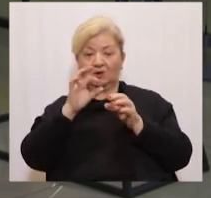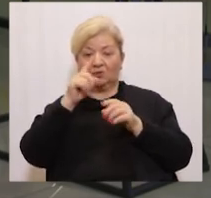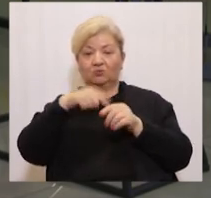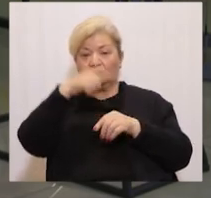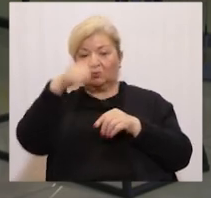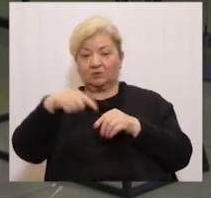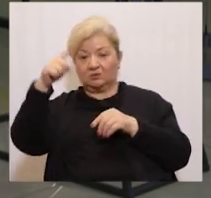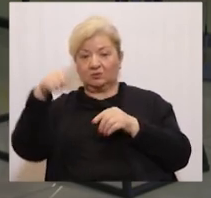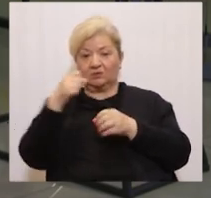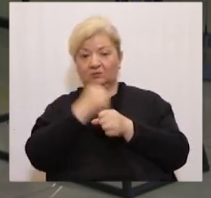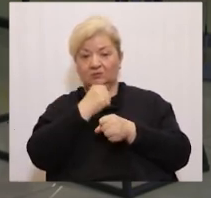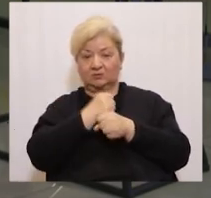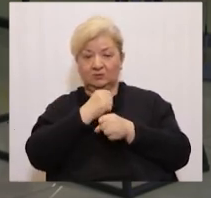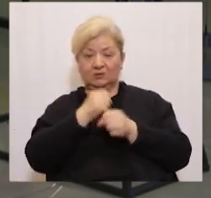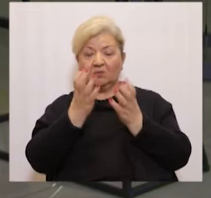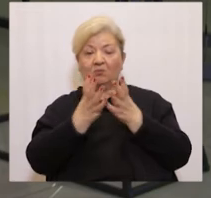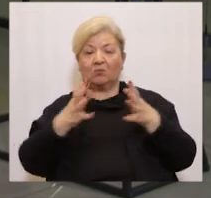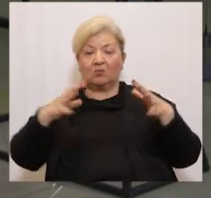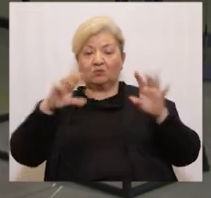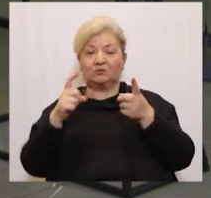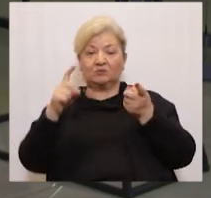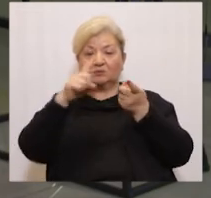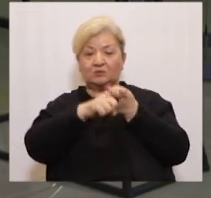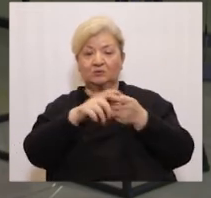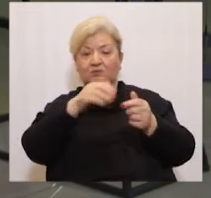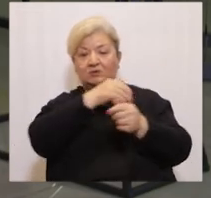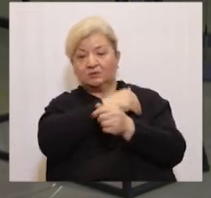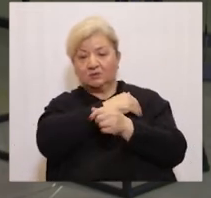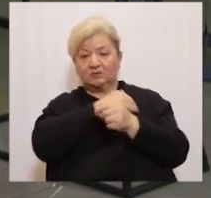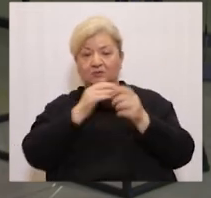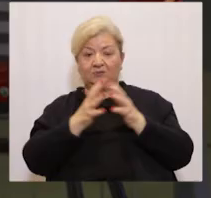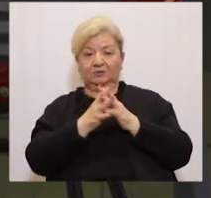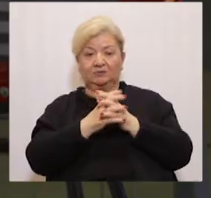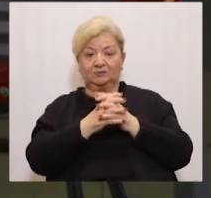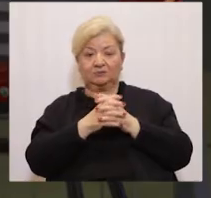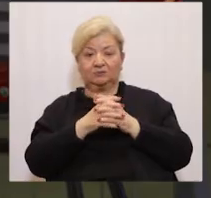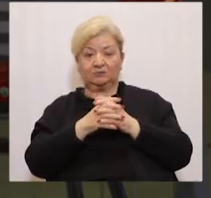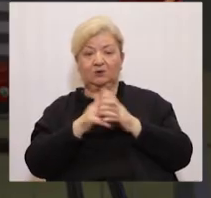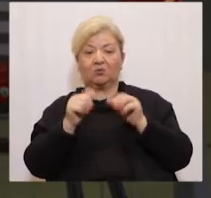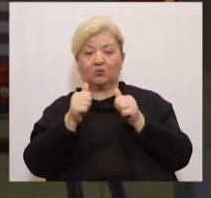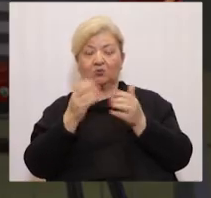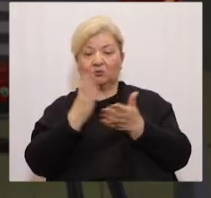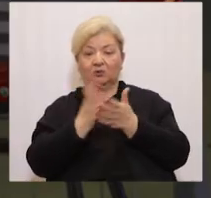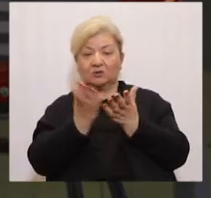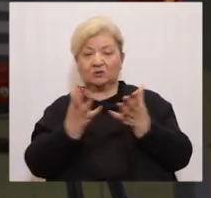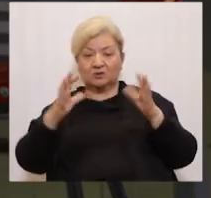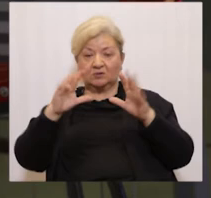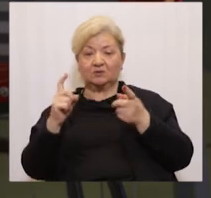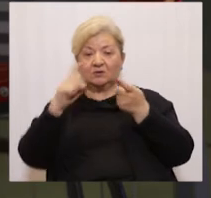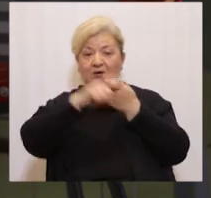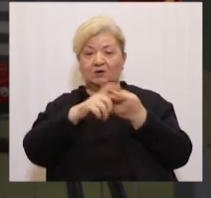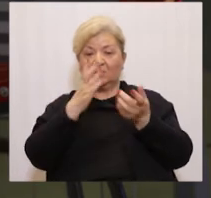გრაფიკულად ავსახავთ მოცულობის დამოკიდებულებას ტემპერატურაზე, როგორა მოცულობა